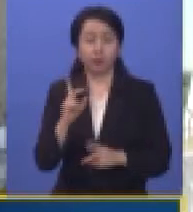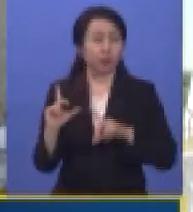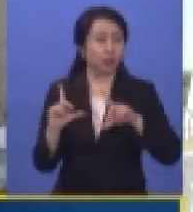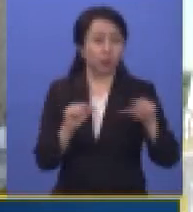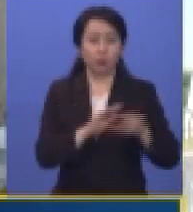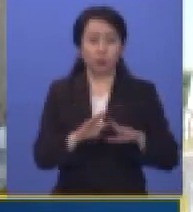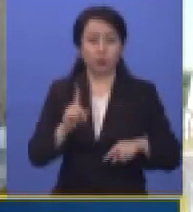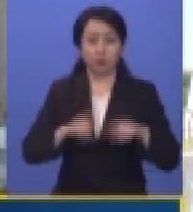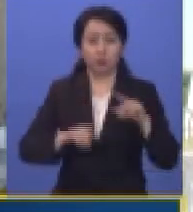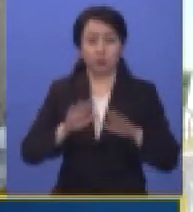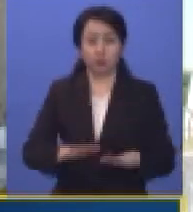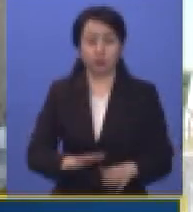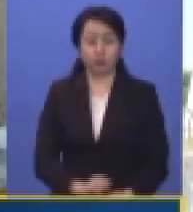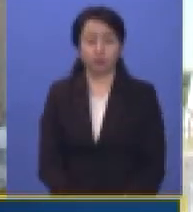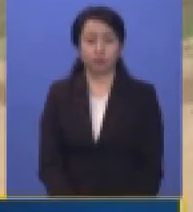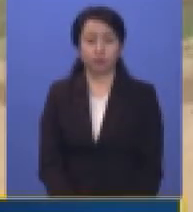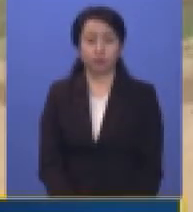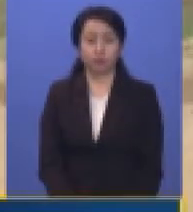покидать родные места.